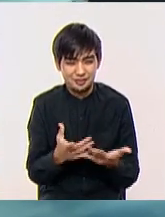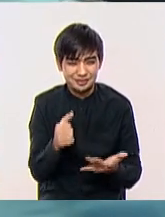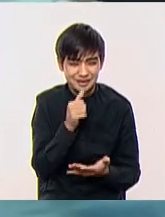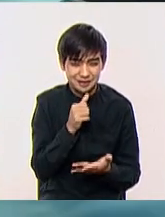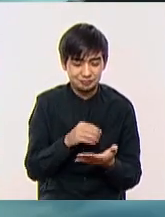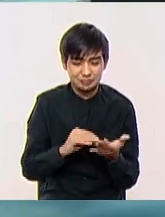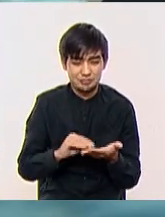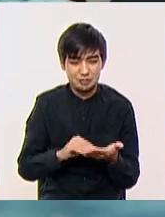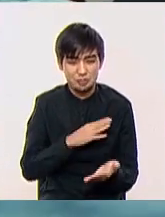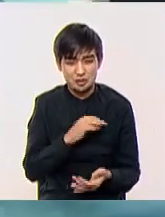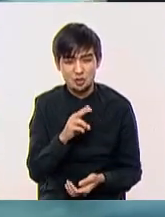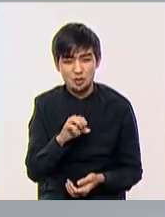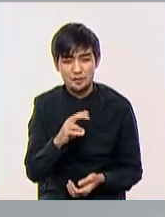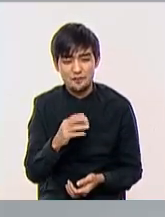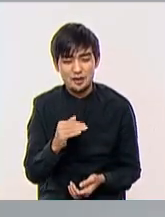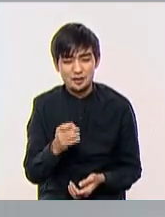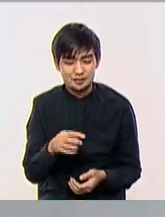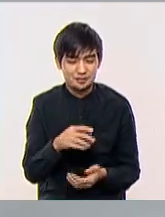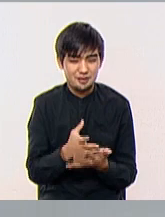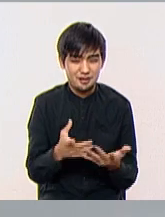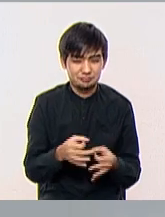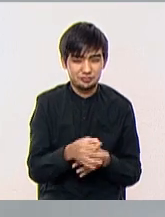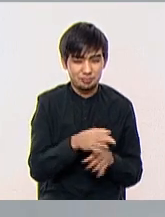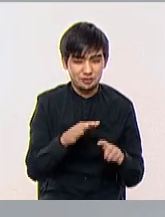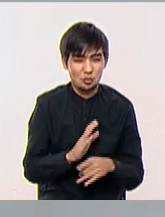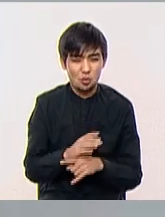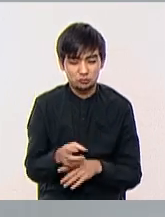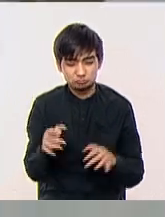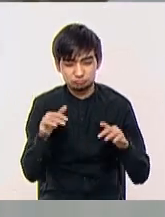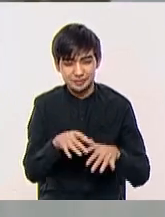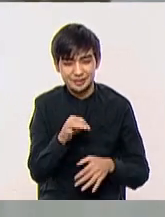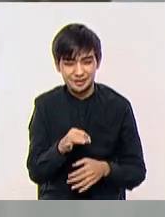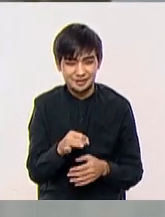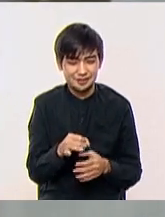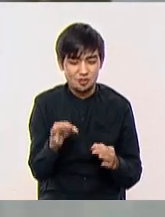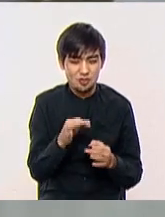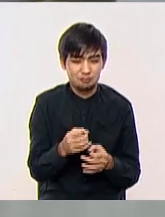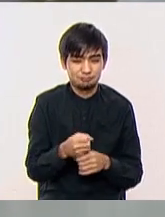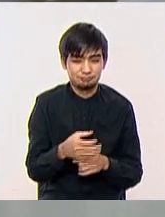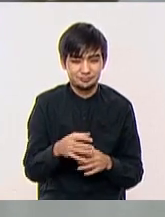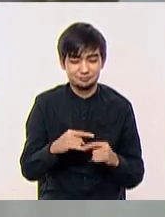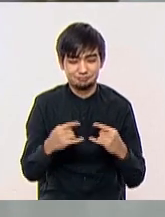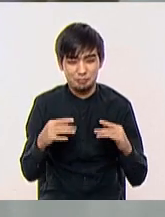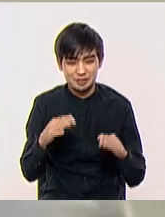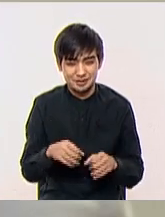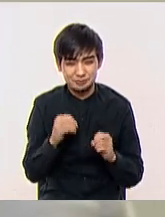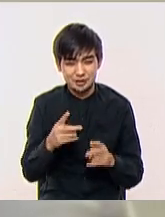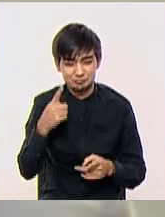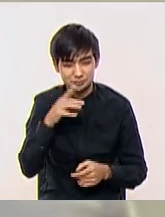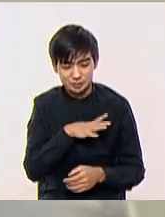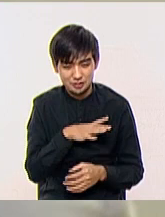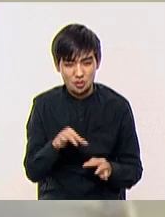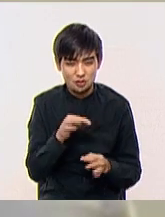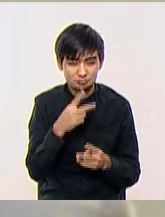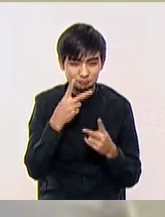жазылған. Конференция аясында еліміздің түкпір-түкпірінен келген қонақтар жыр алыбының монументінде гүл шоқтарын қойып, арнайы ұйымдастырылған